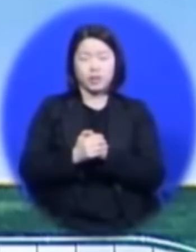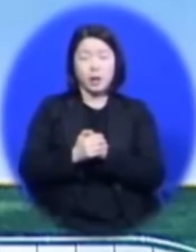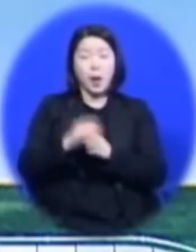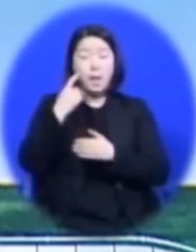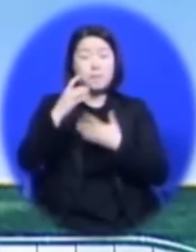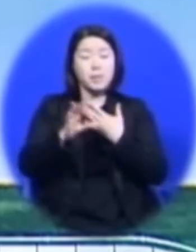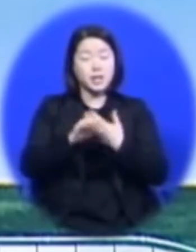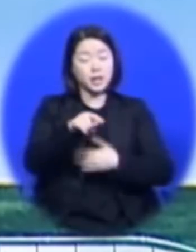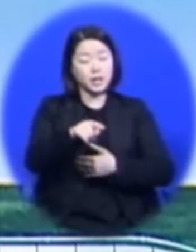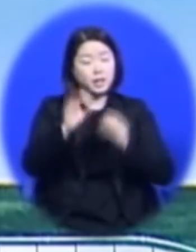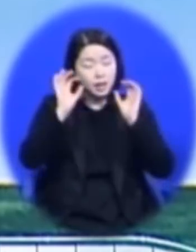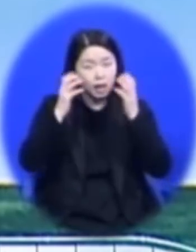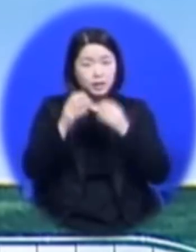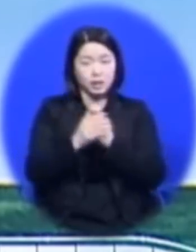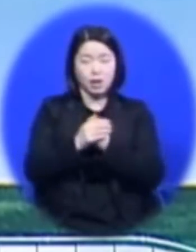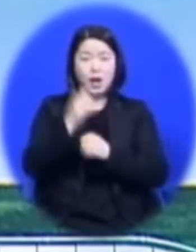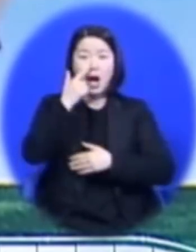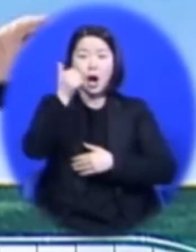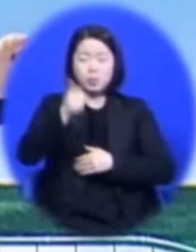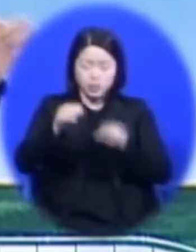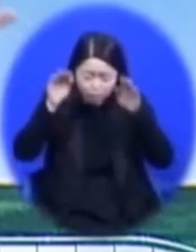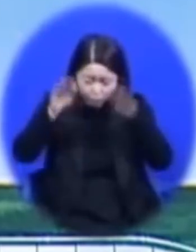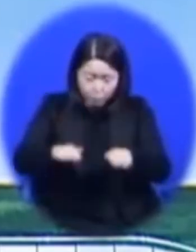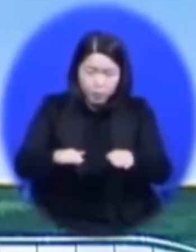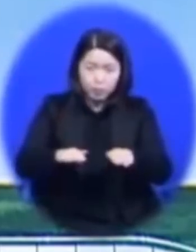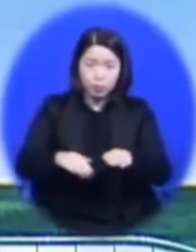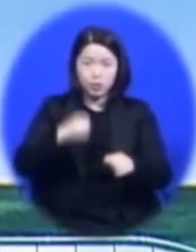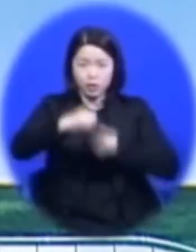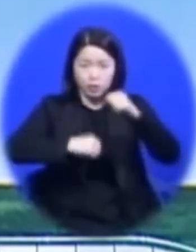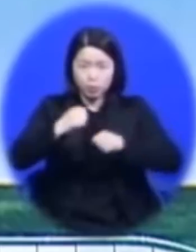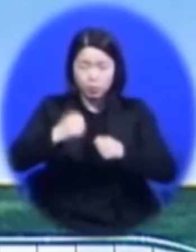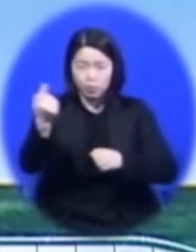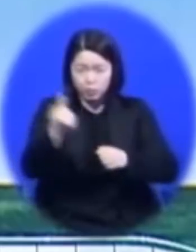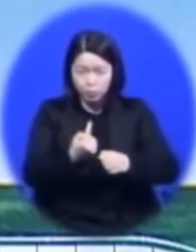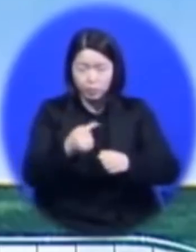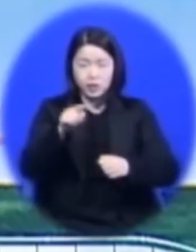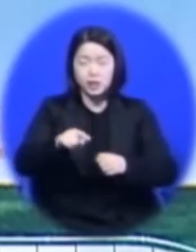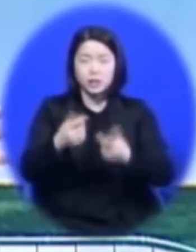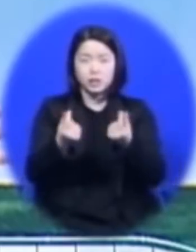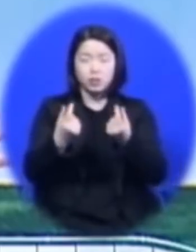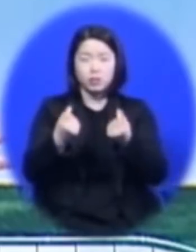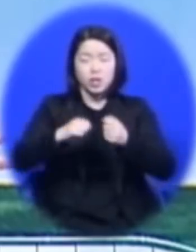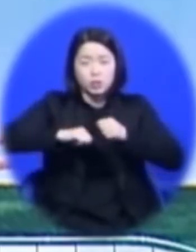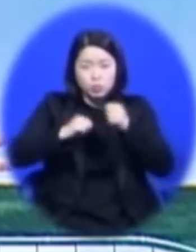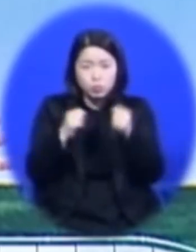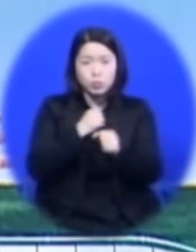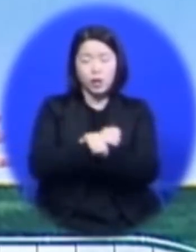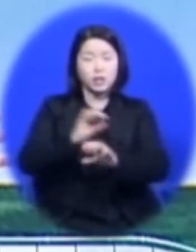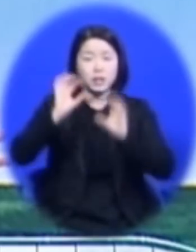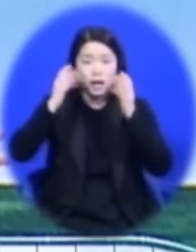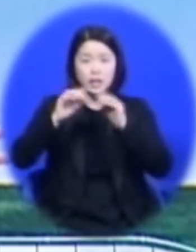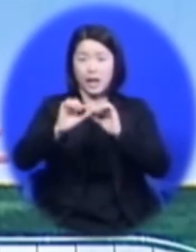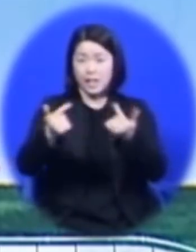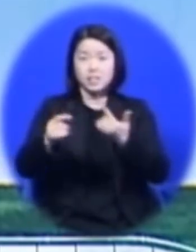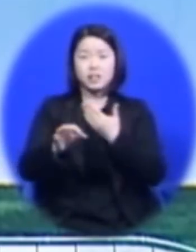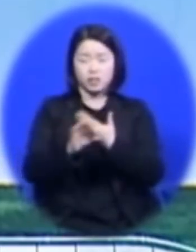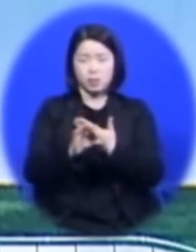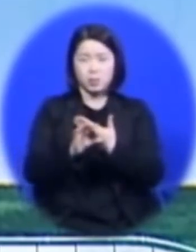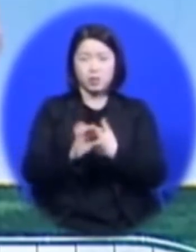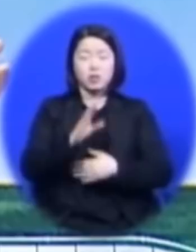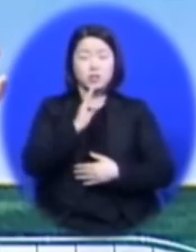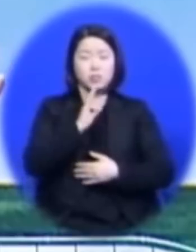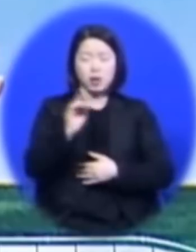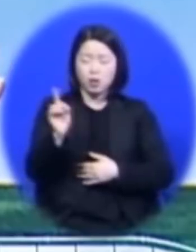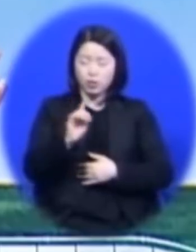만약에 이 아이가 아버지가 엎드려 그럼 엎드리고 기 오라 그러면 기어오는 이런 아이가 아니었다면 토마